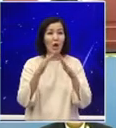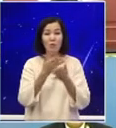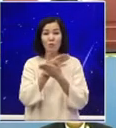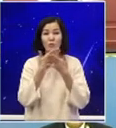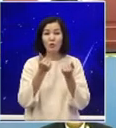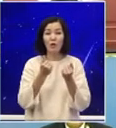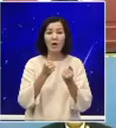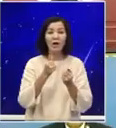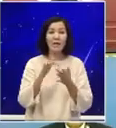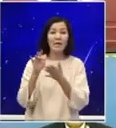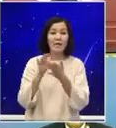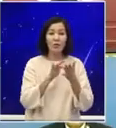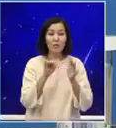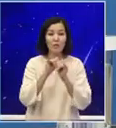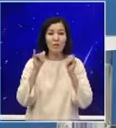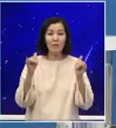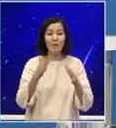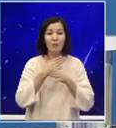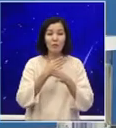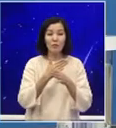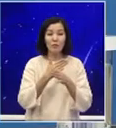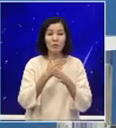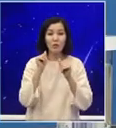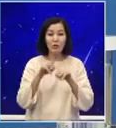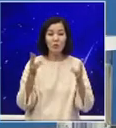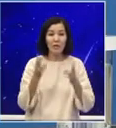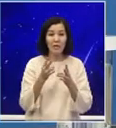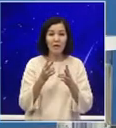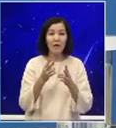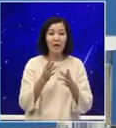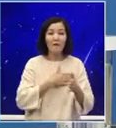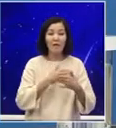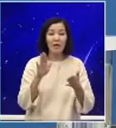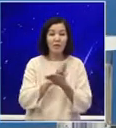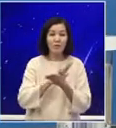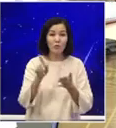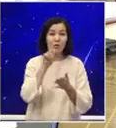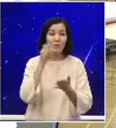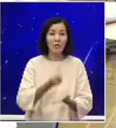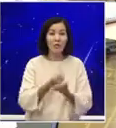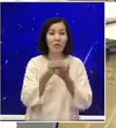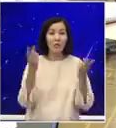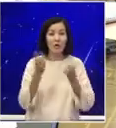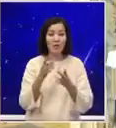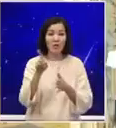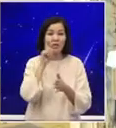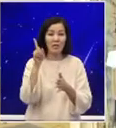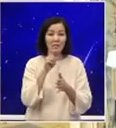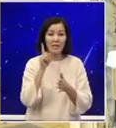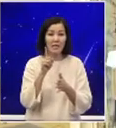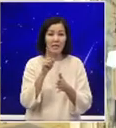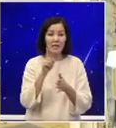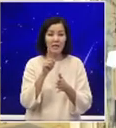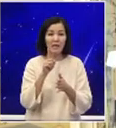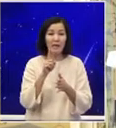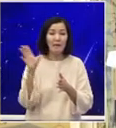Оны экотуризмді дамыта отырып, қолға алу керек, дейді президент. Волонтерлар мен жастардың қолдауы қажет. Жастар жатқа кетіп,